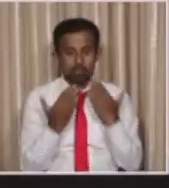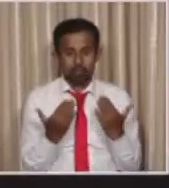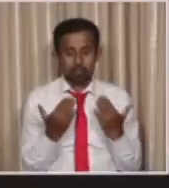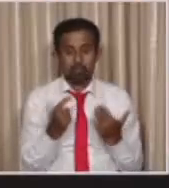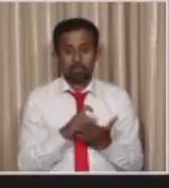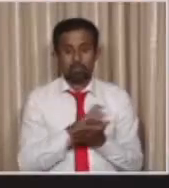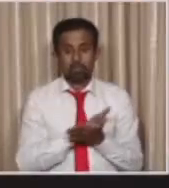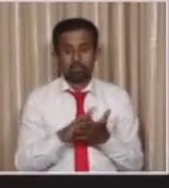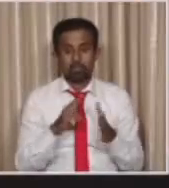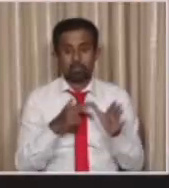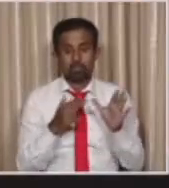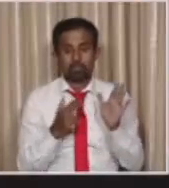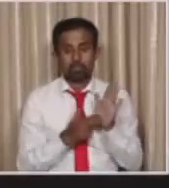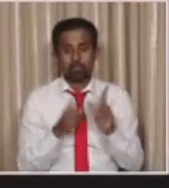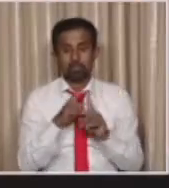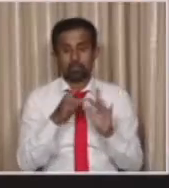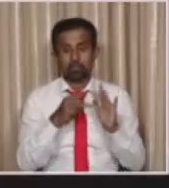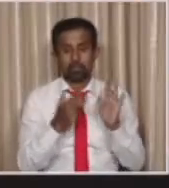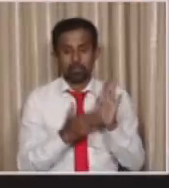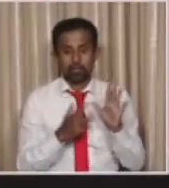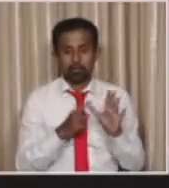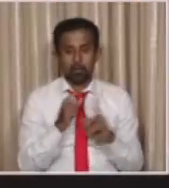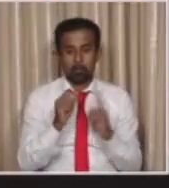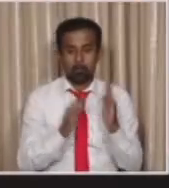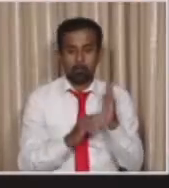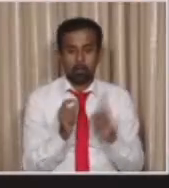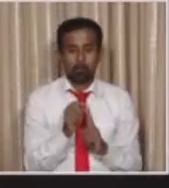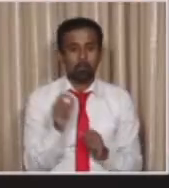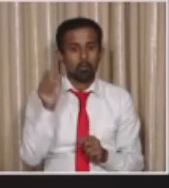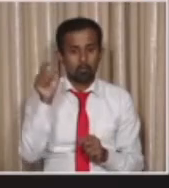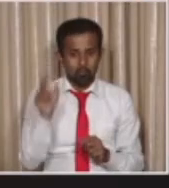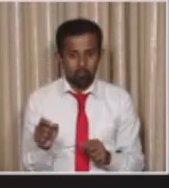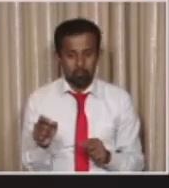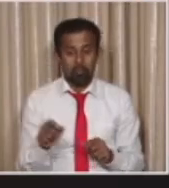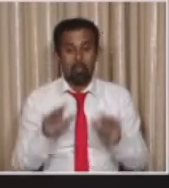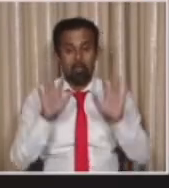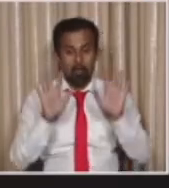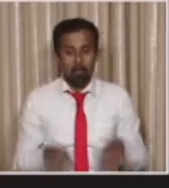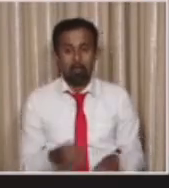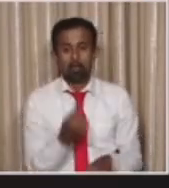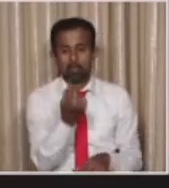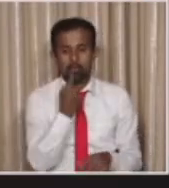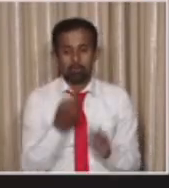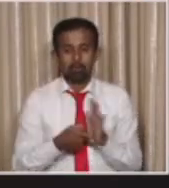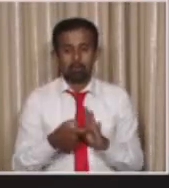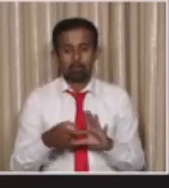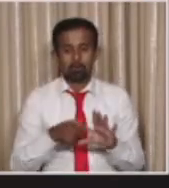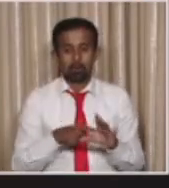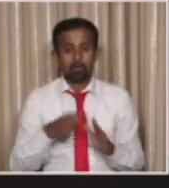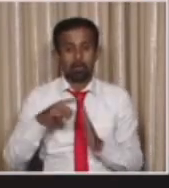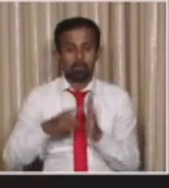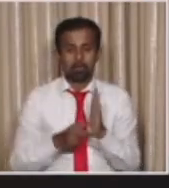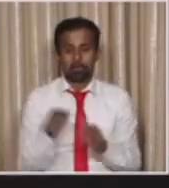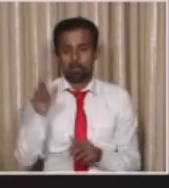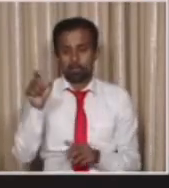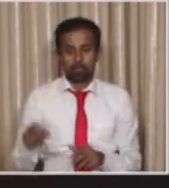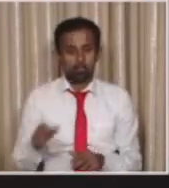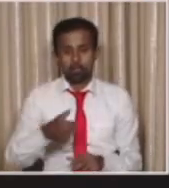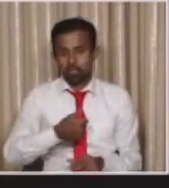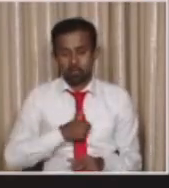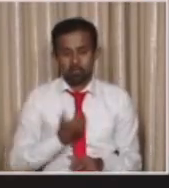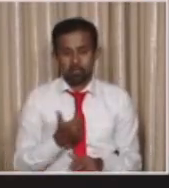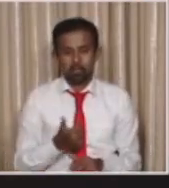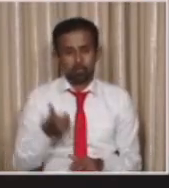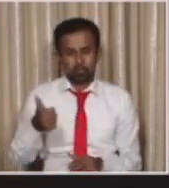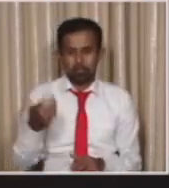चंदीम वीरकोडि गारु ज्येष्ठ मंत्री तुमा अवसानी के उत्साह कला मे के जनक रत्न एक